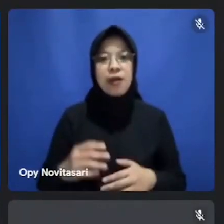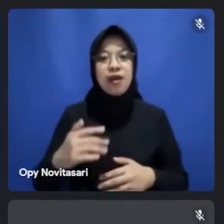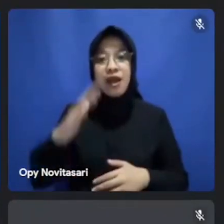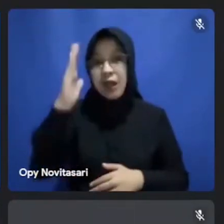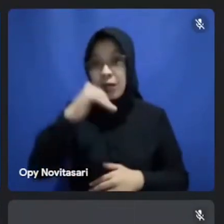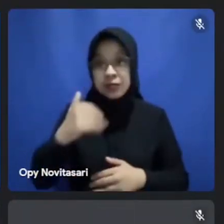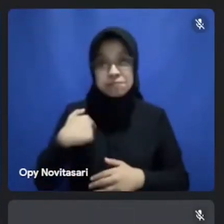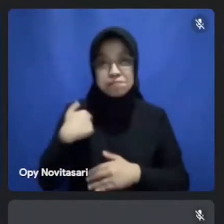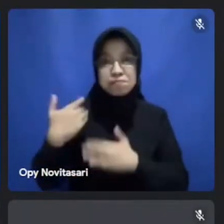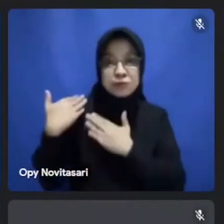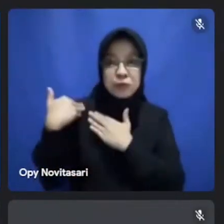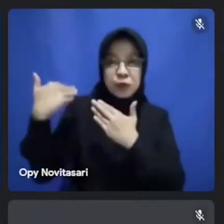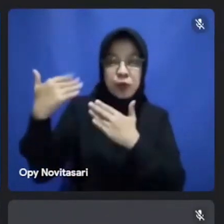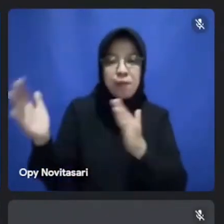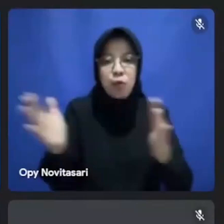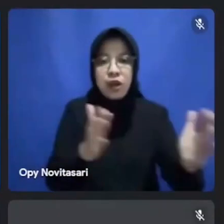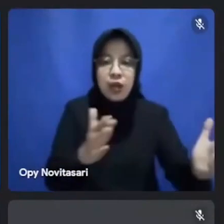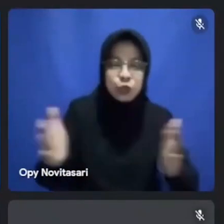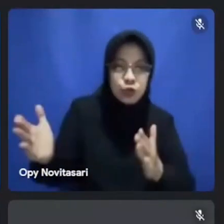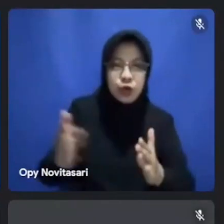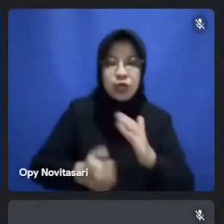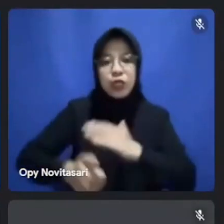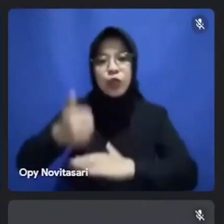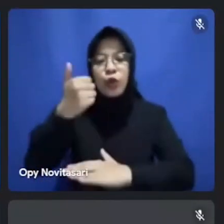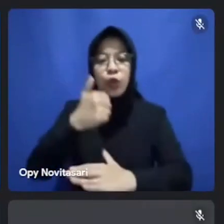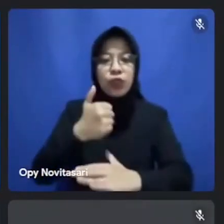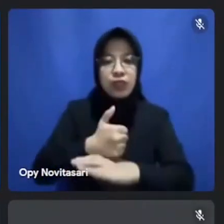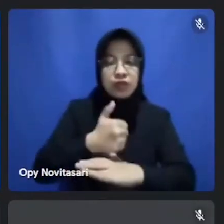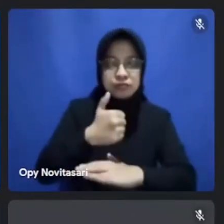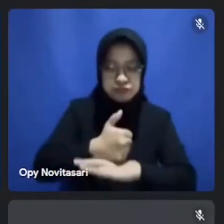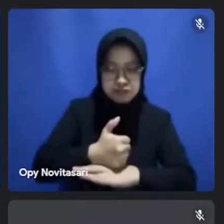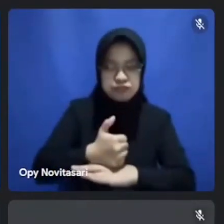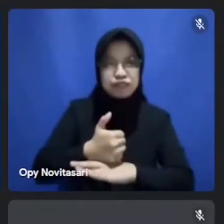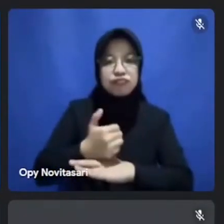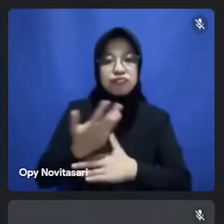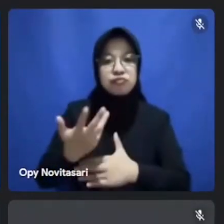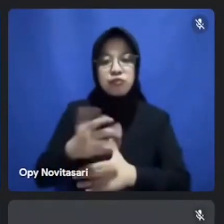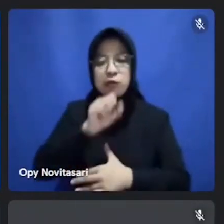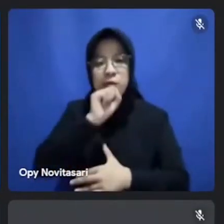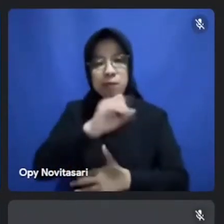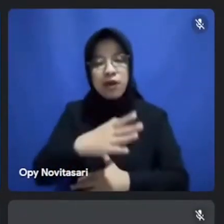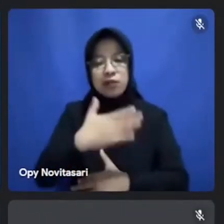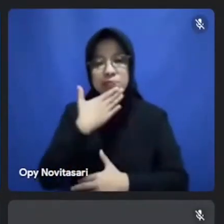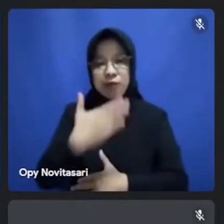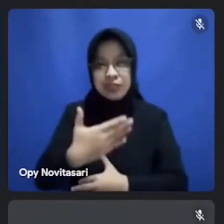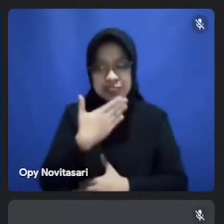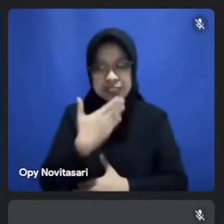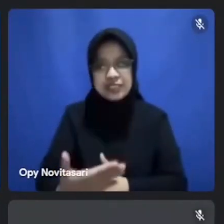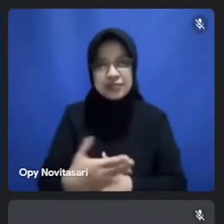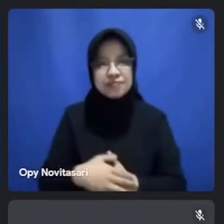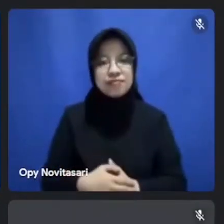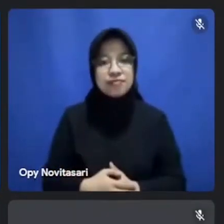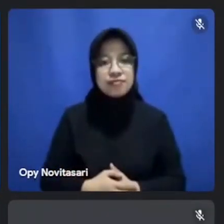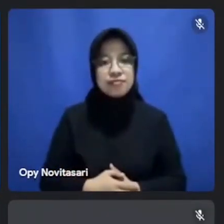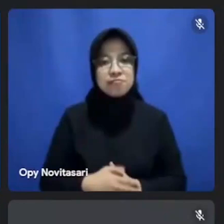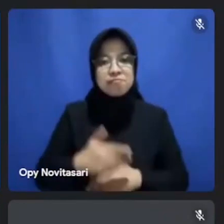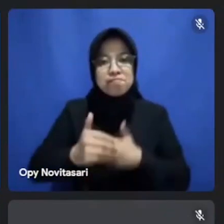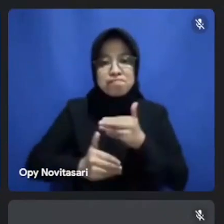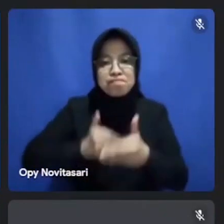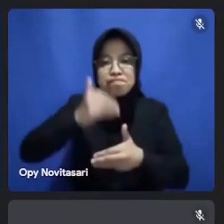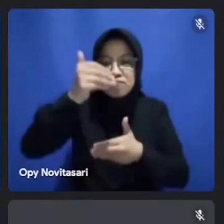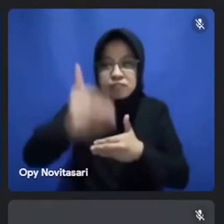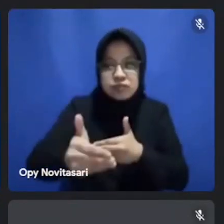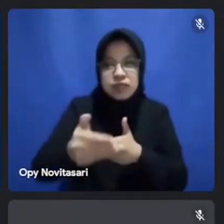program direktur dari CT meting contemporary music and musicians eh ingin mengucapkan bahwa eh kita akan masih masih eh